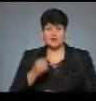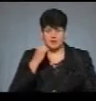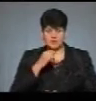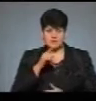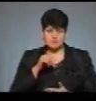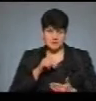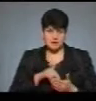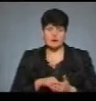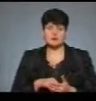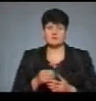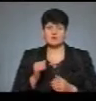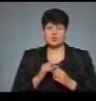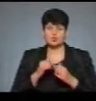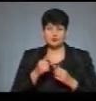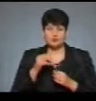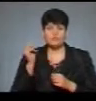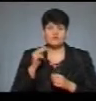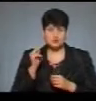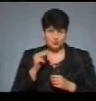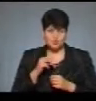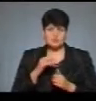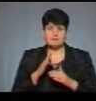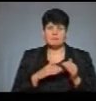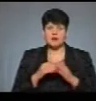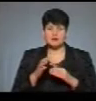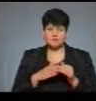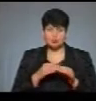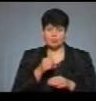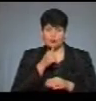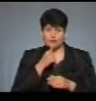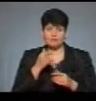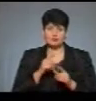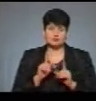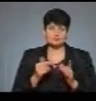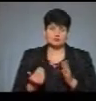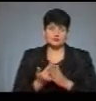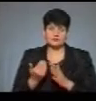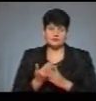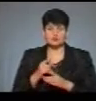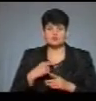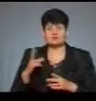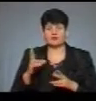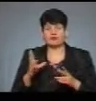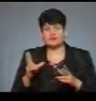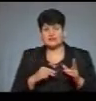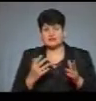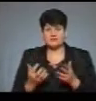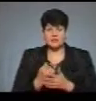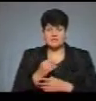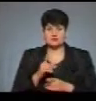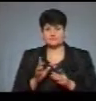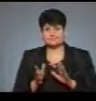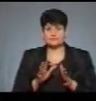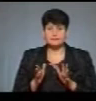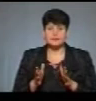ваше запитання. Ми щороку вчимося. Ми практикуємо, пробуємо якісь нові речі, щось не вдається, щось не завжди вдається.